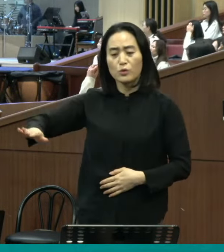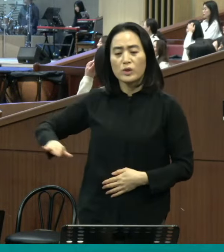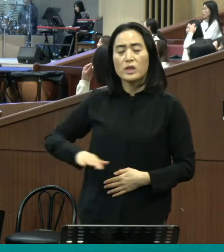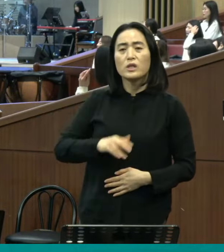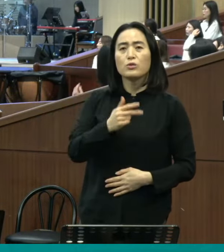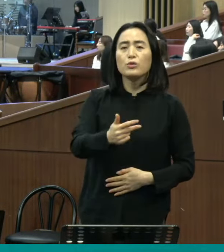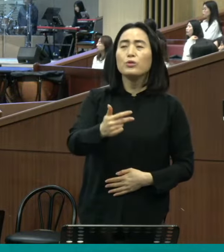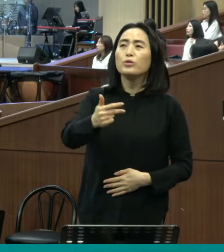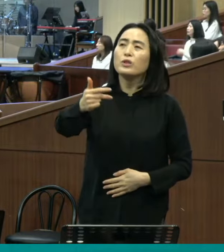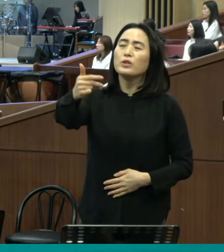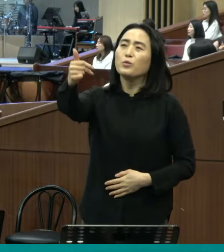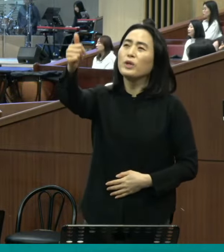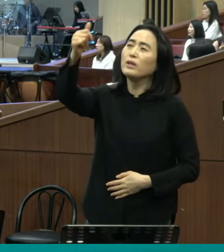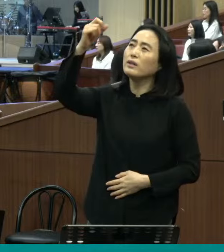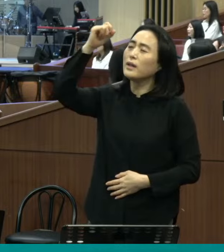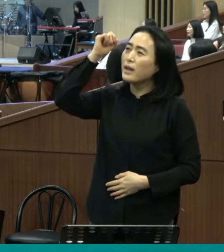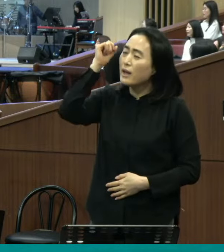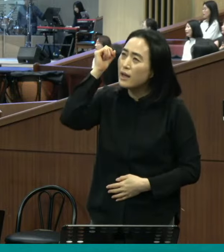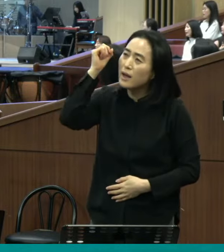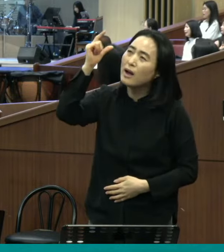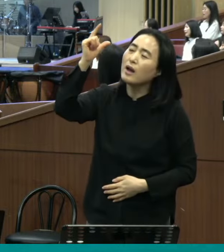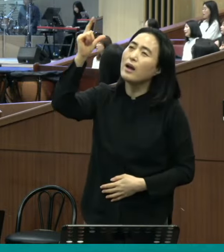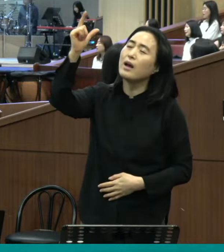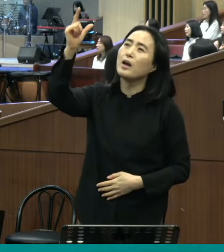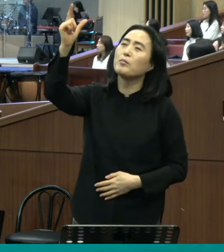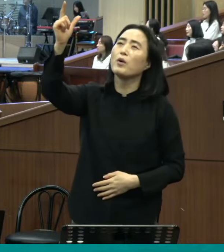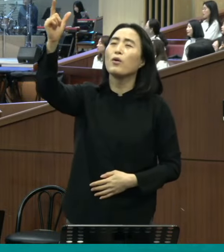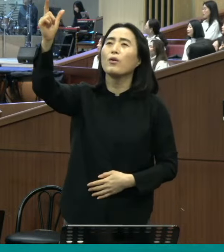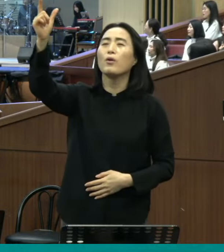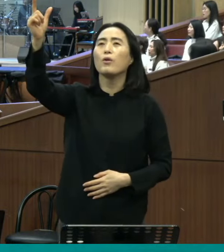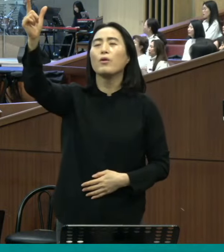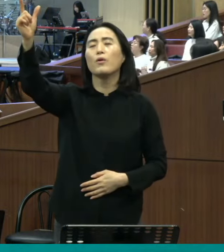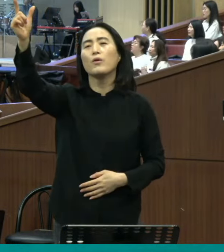우리 주는 위대하며